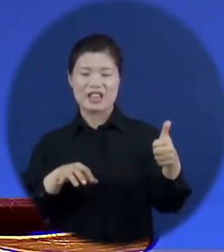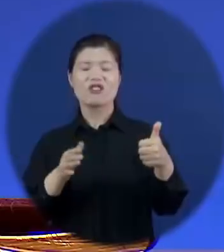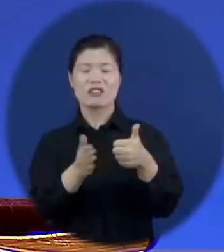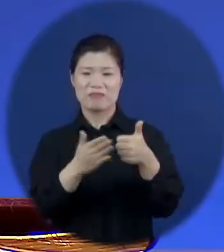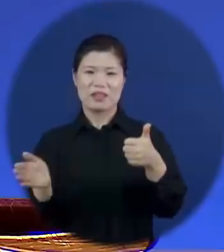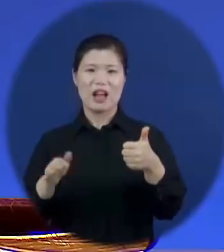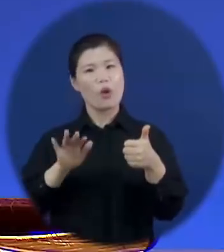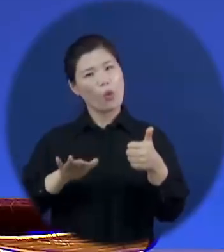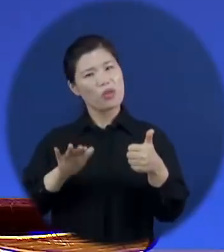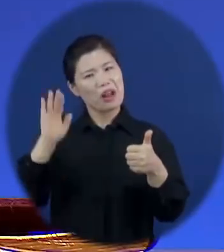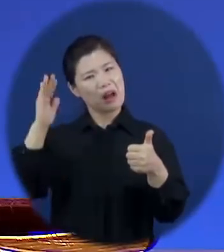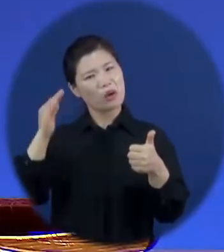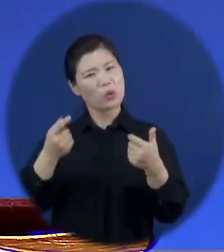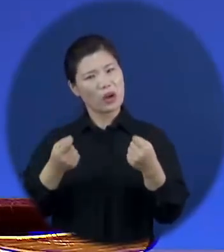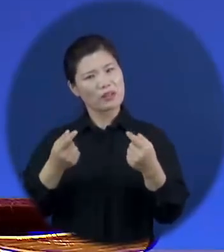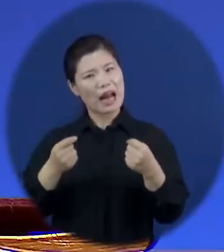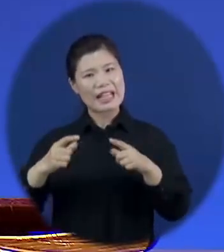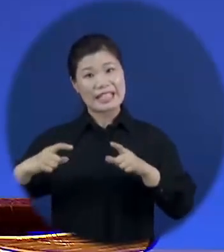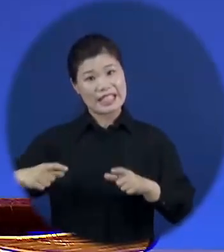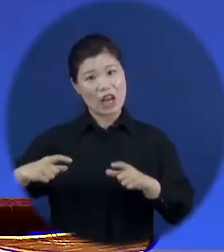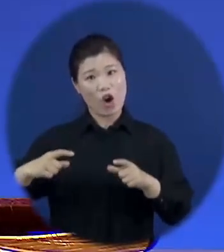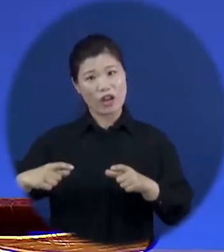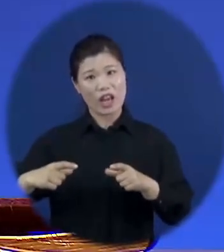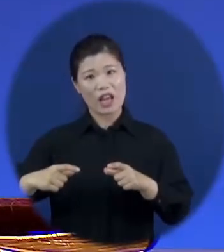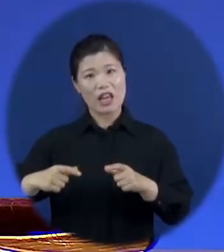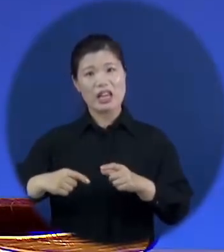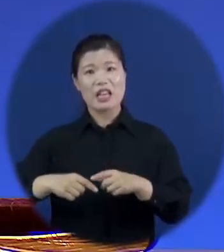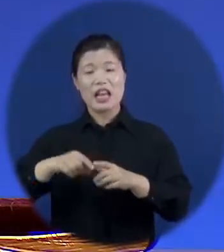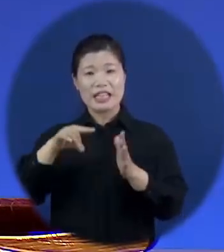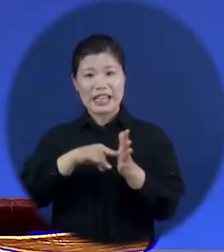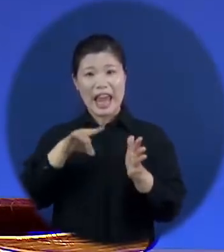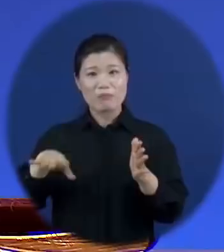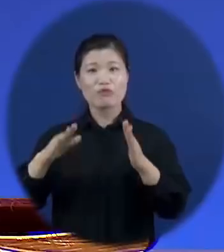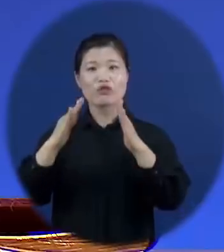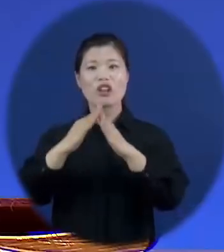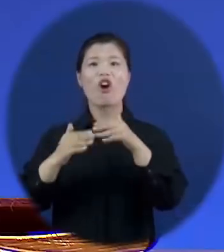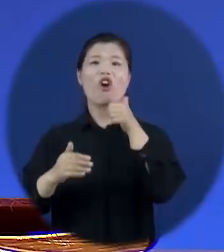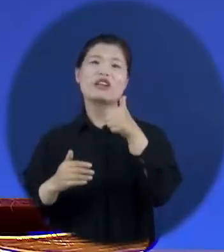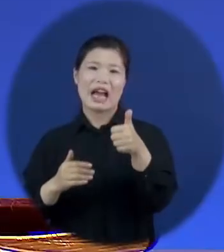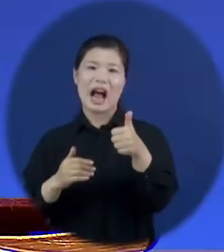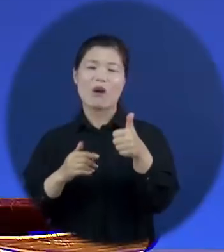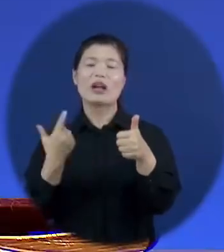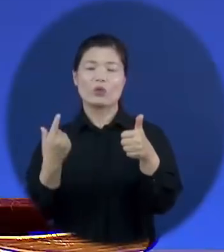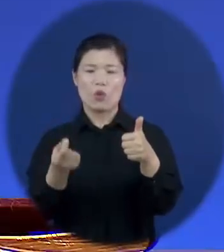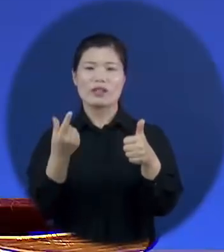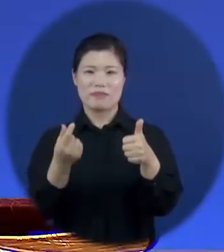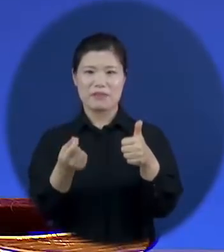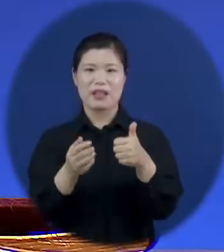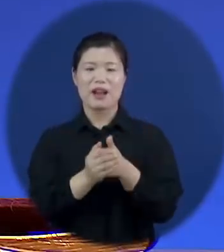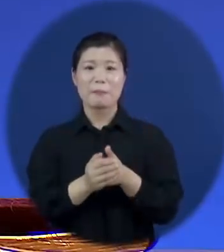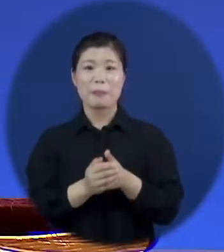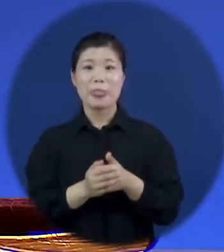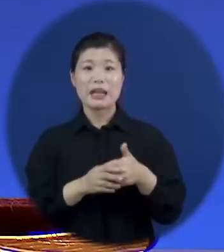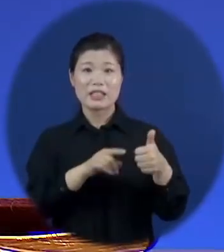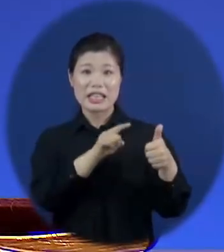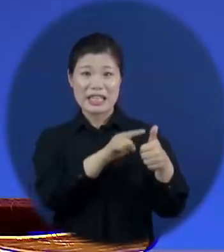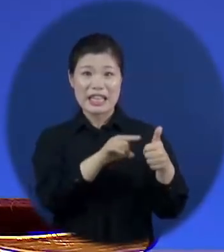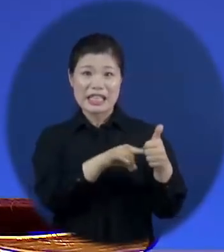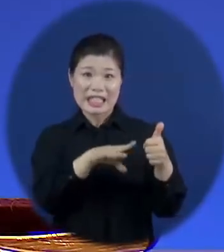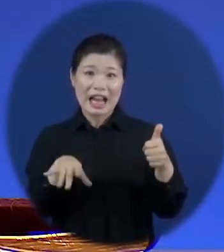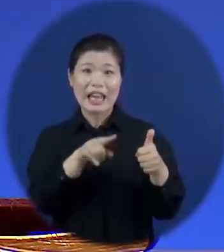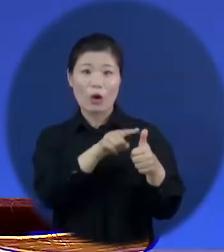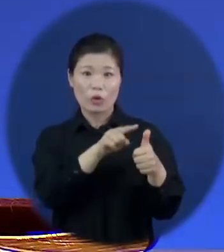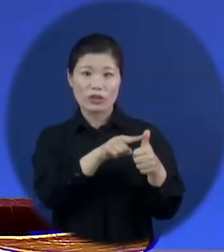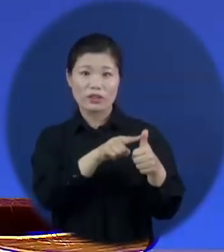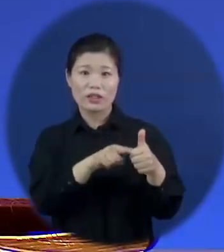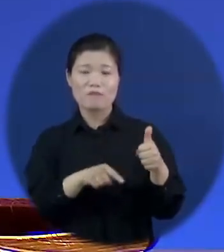장이었습니다. 오늘날로 말하면 한 지역의 세무소 소장이었던 것입니다. 삭개오는 또한